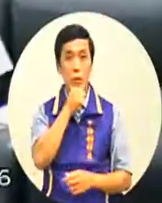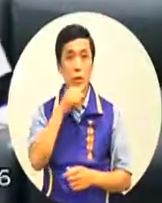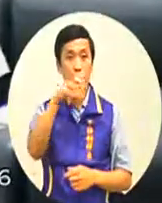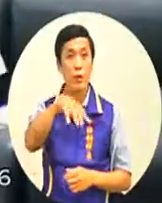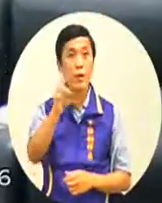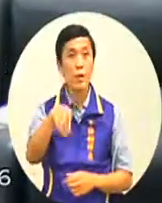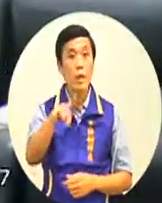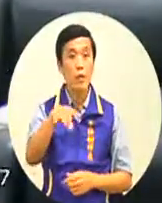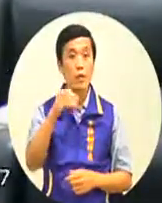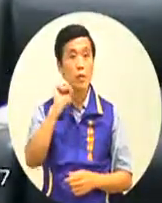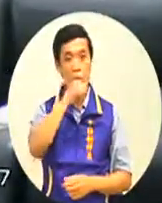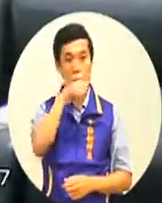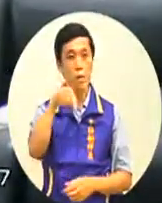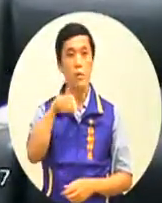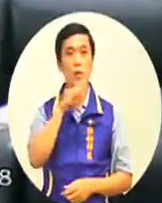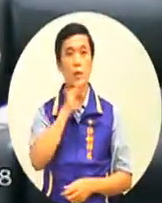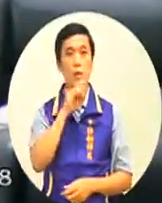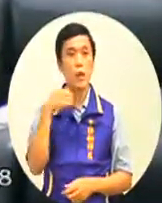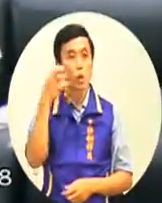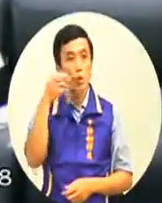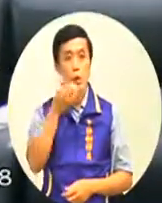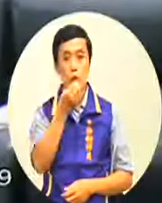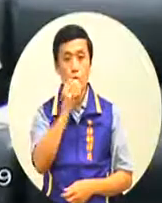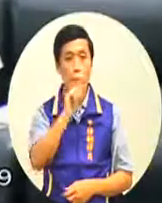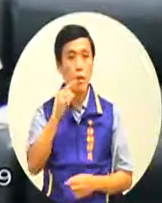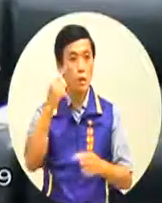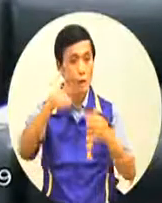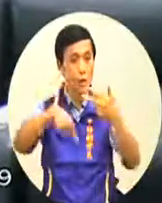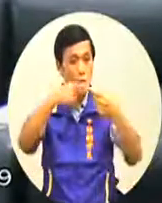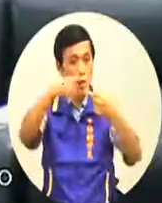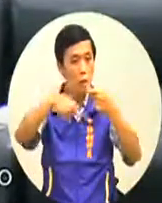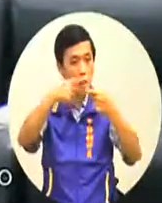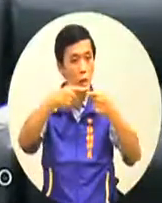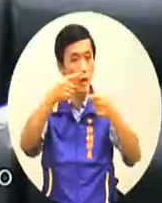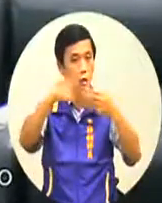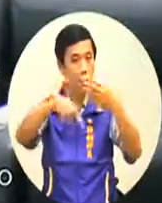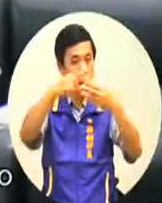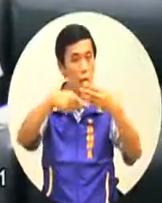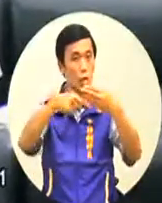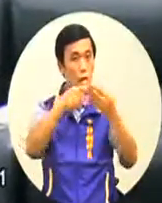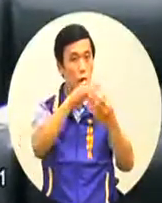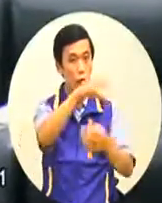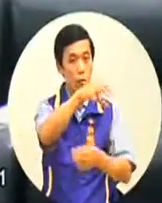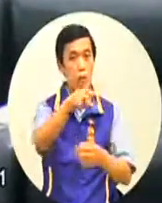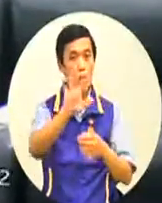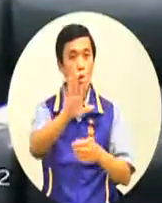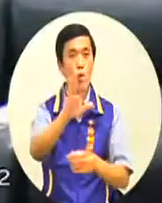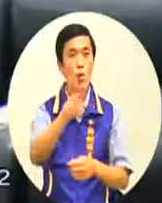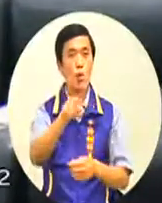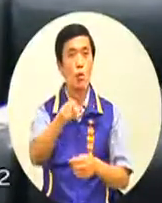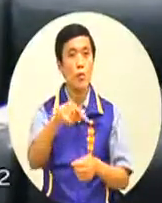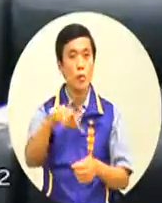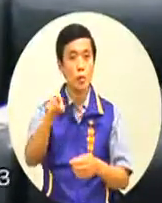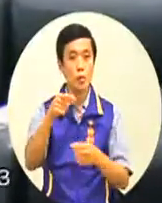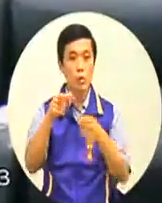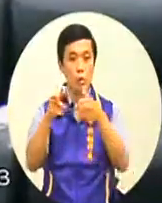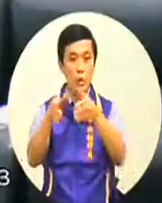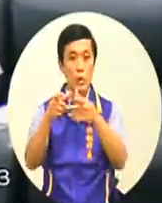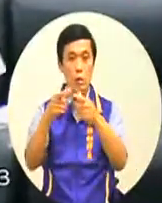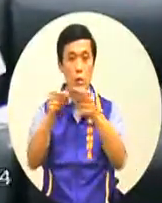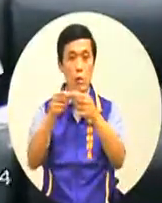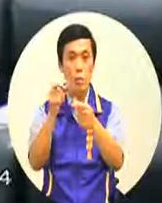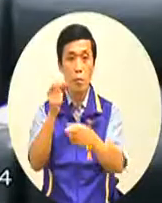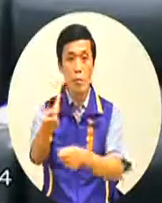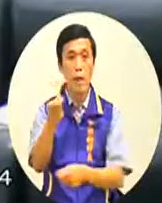台湾嘛。那假设面追个一年四季打马乌，我们干嘛一定要去买那些水果？所以有人说啊，没有，你就不要